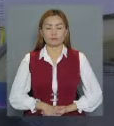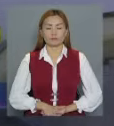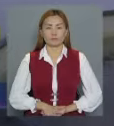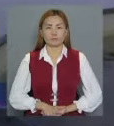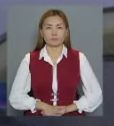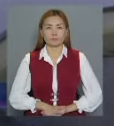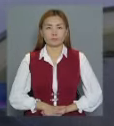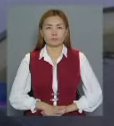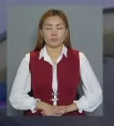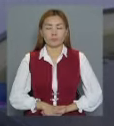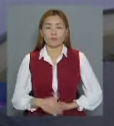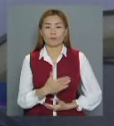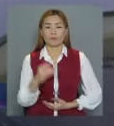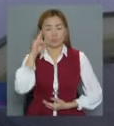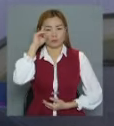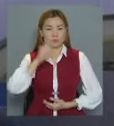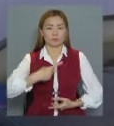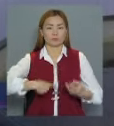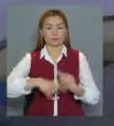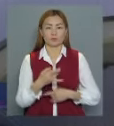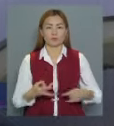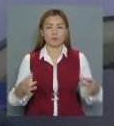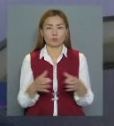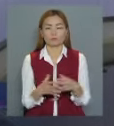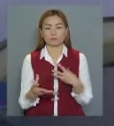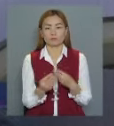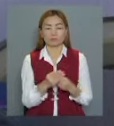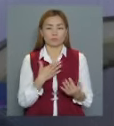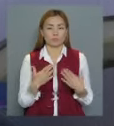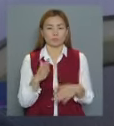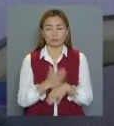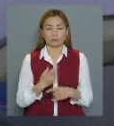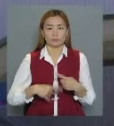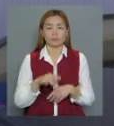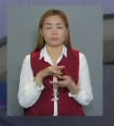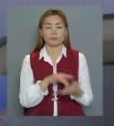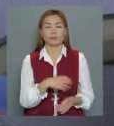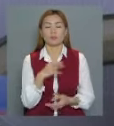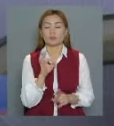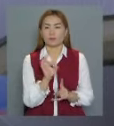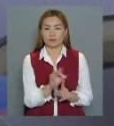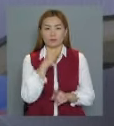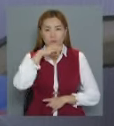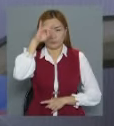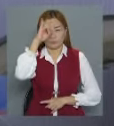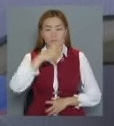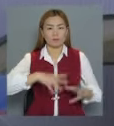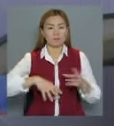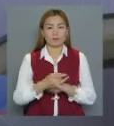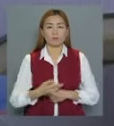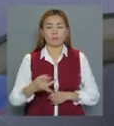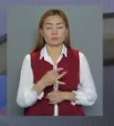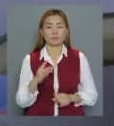тесно сотрудничает. Өздеріңіз білетіндей, біз осы өңірмен тығыз қарым-қатынастамыз. Біздің сапарымыздың мақсаты Қазақстанның барлық